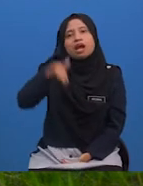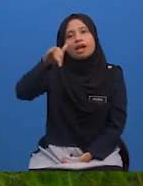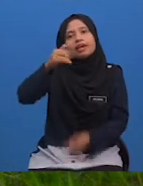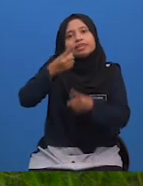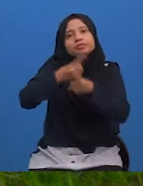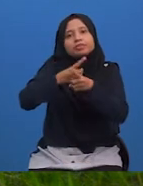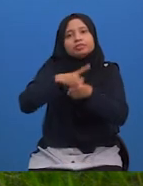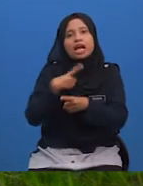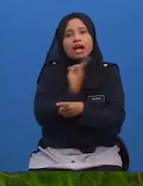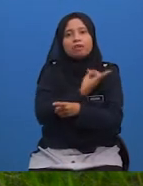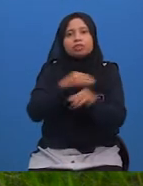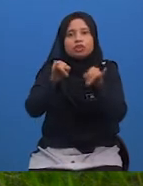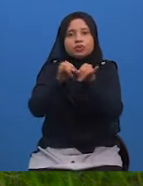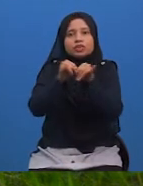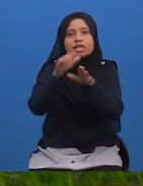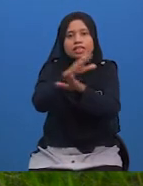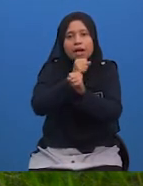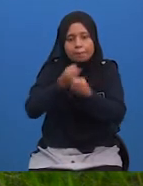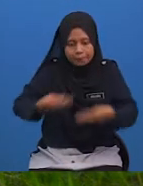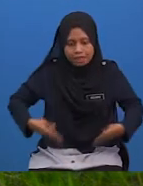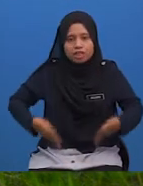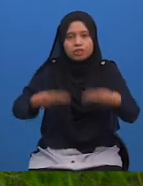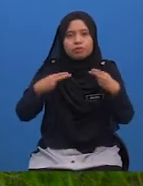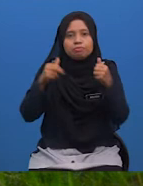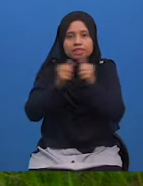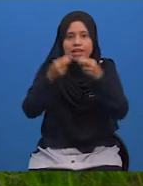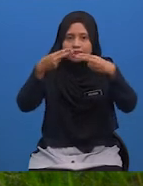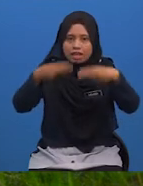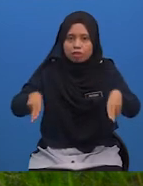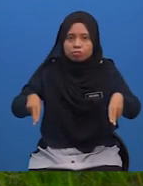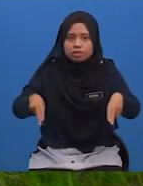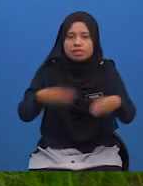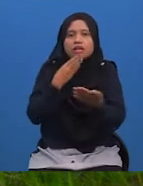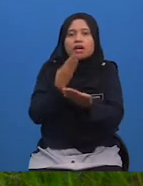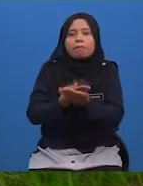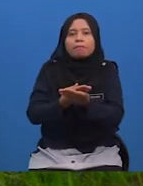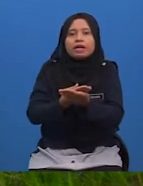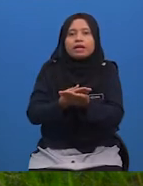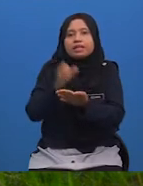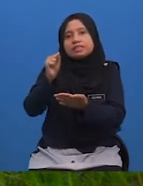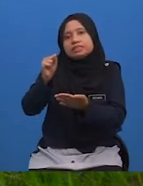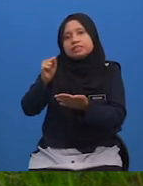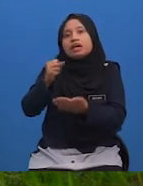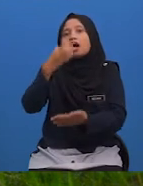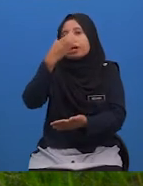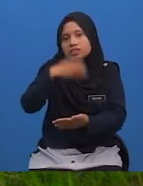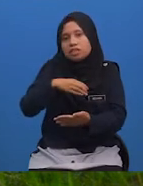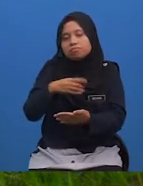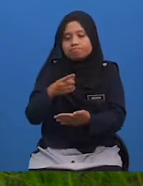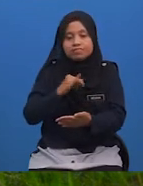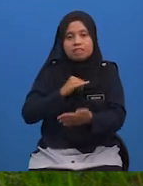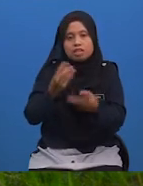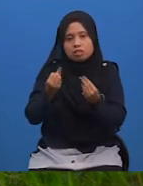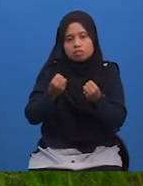Ya, betul. Kami juga dapat hidup dengan harmoni. Baik, Sang Gajah, saya memohon diri dulu